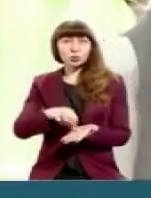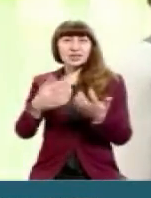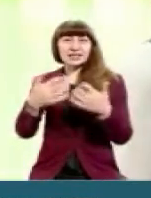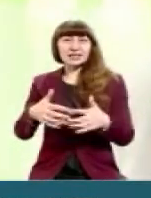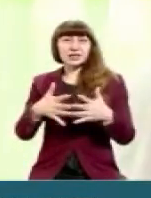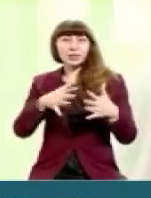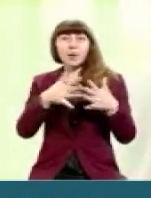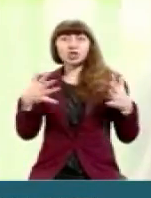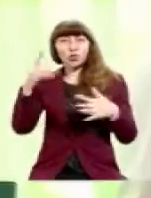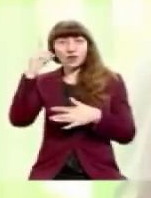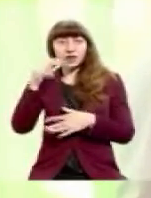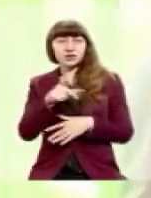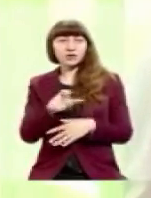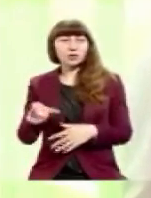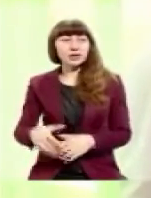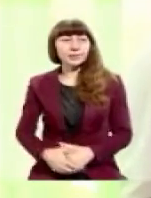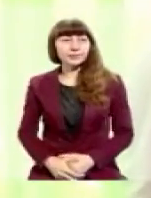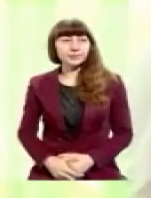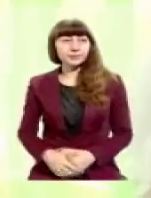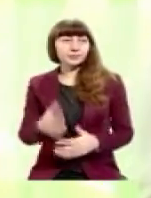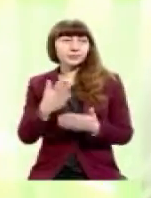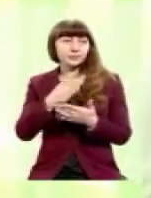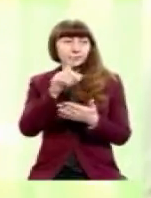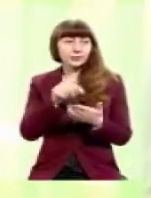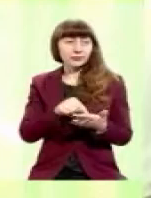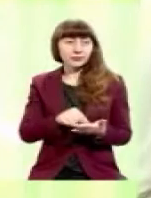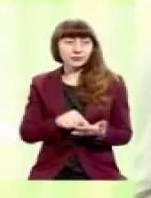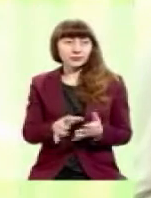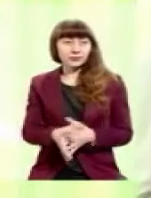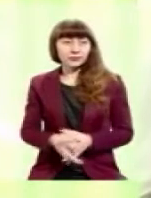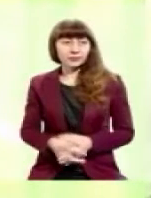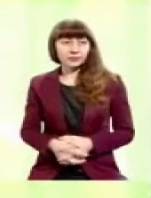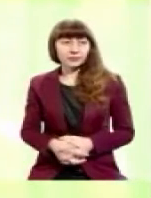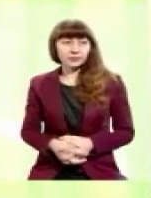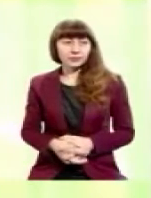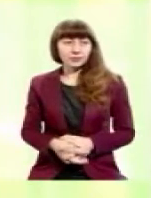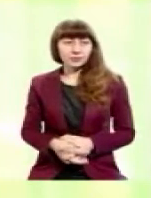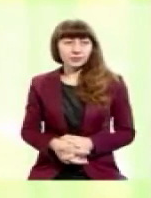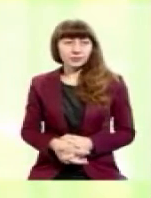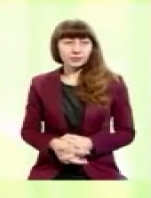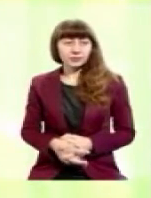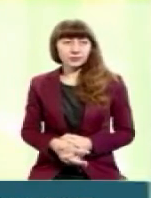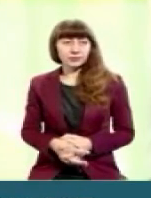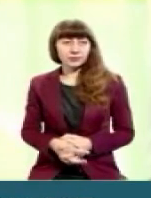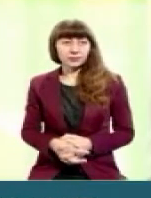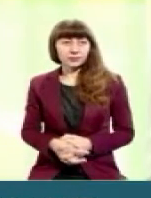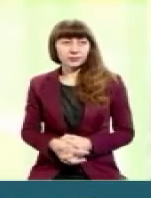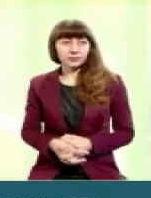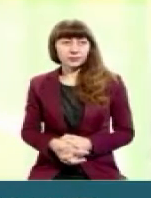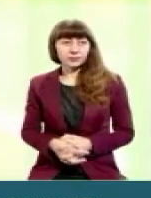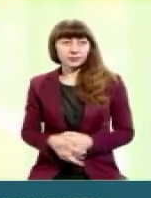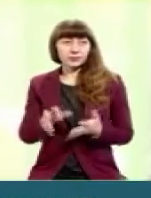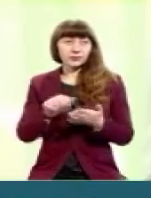сегодняшний день имеются такие вопросы. Да, мы можем это видеть из каких-то материалов, которые поступают о том, что